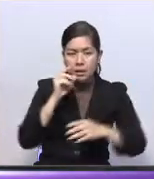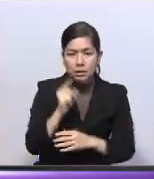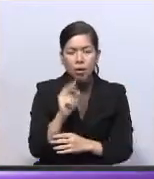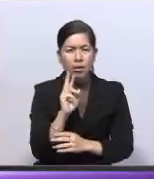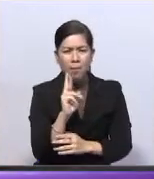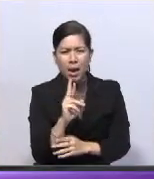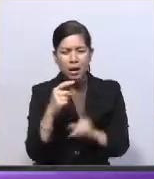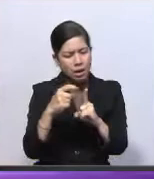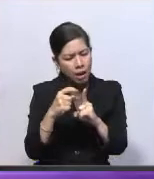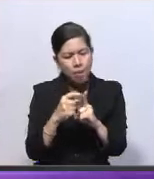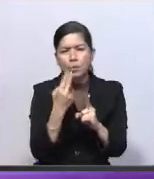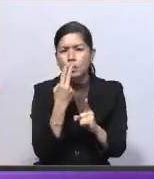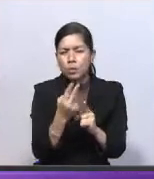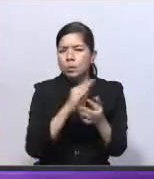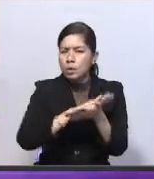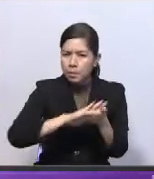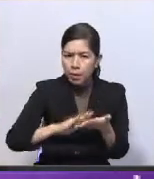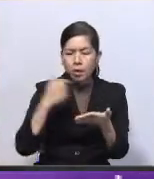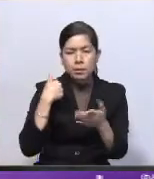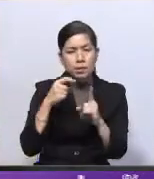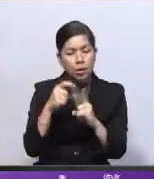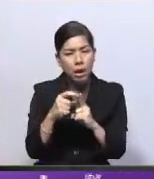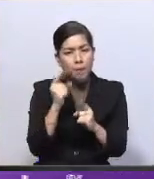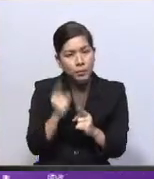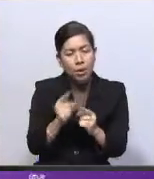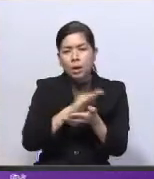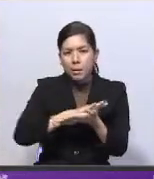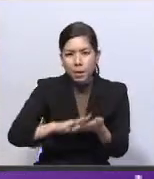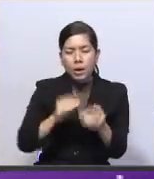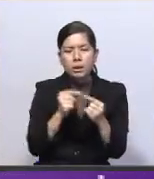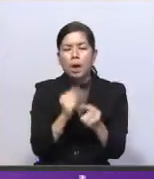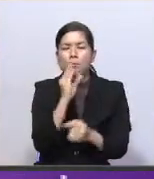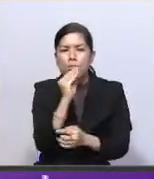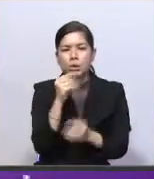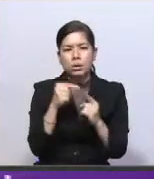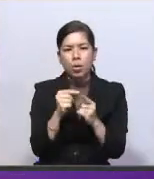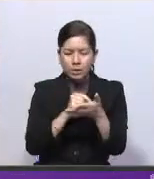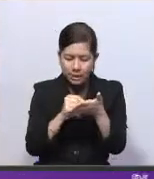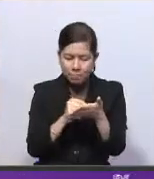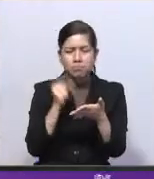ควรใช้คำที่เป็นทางการทั้งการพูดและการเขียน ค่ะ